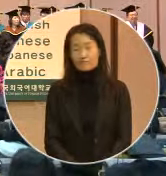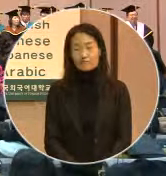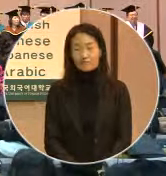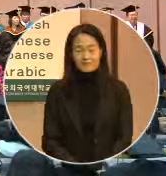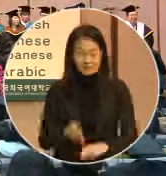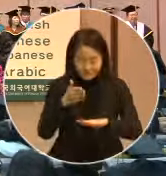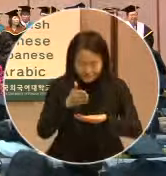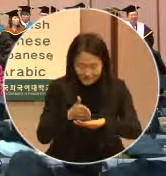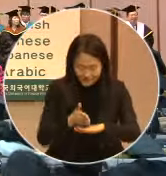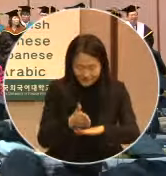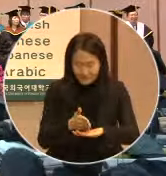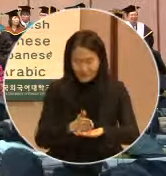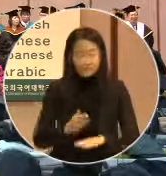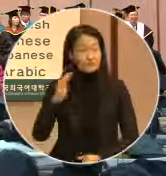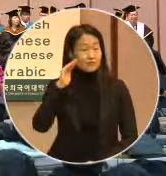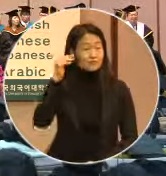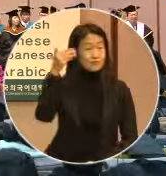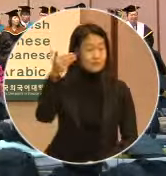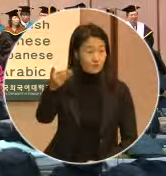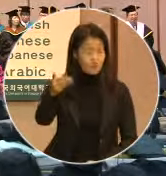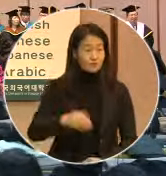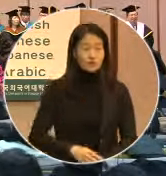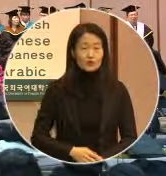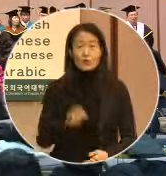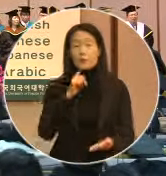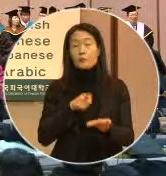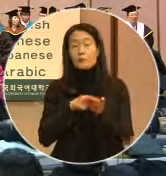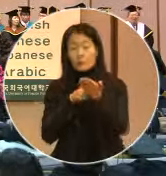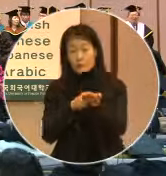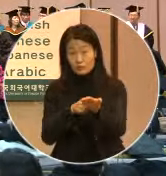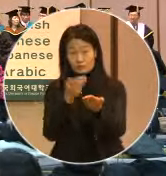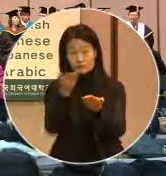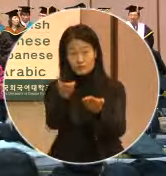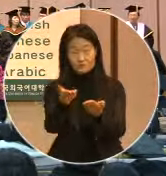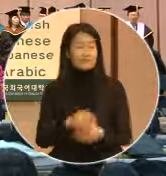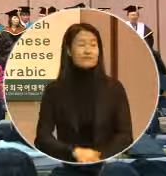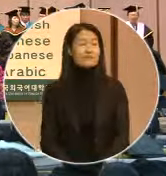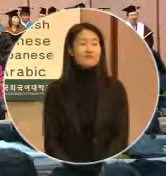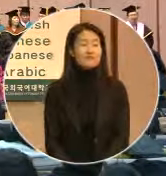네, 감사합니다. 다음은 학사 보고가